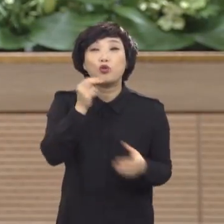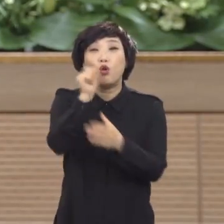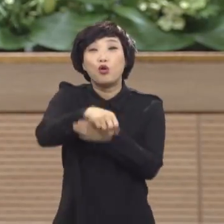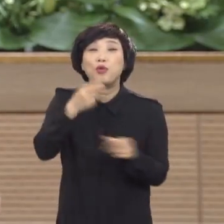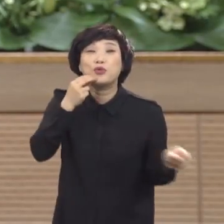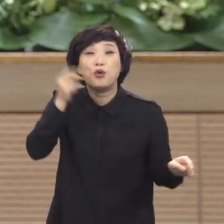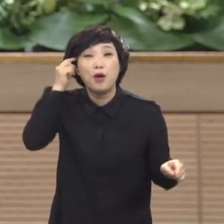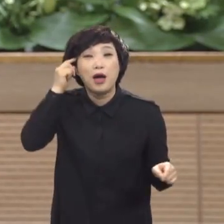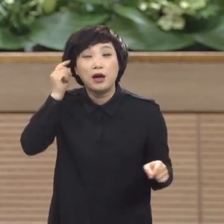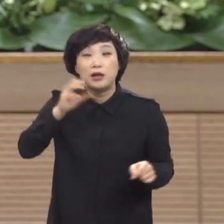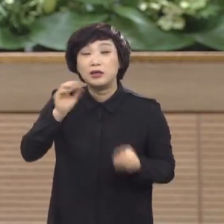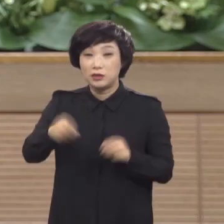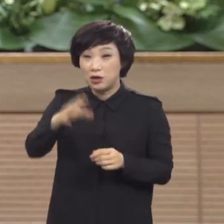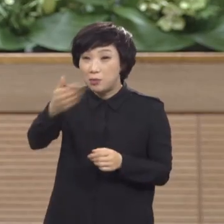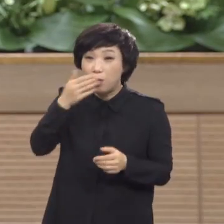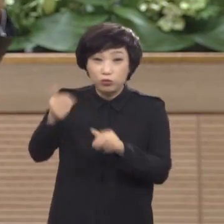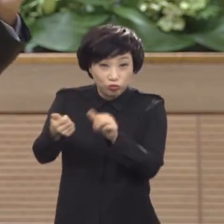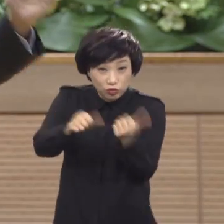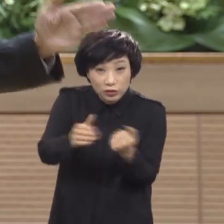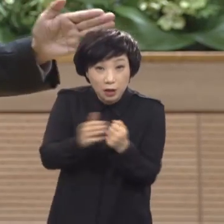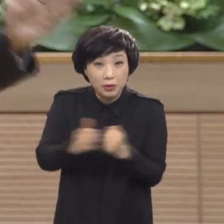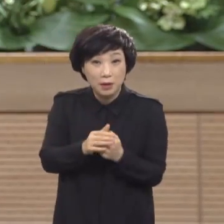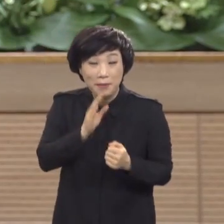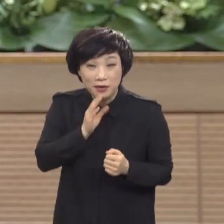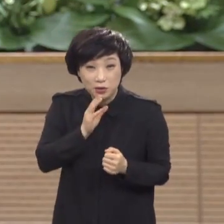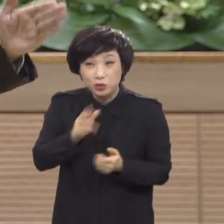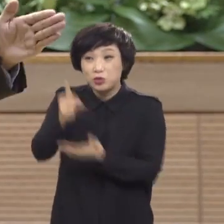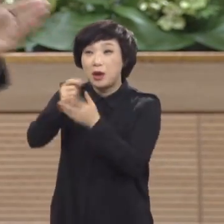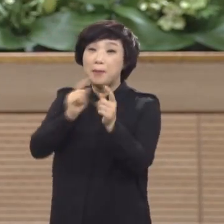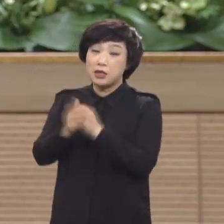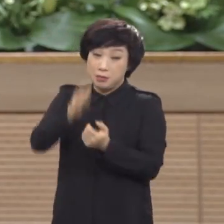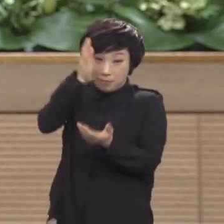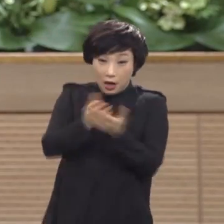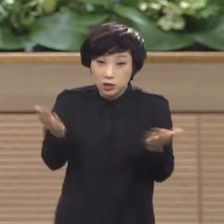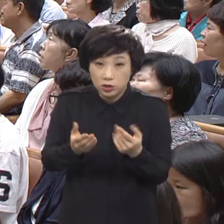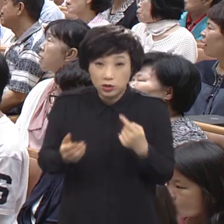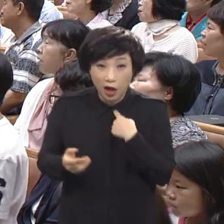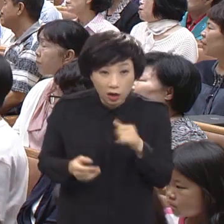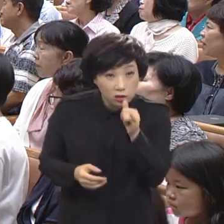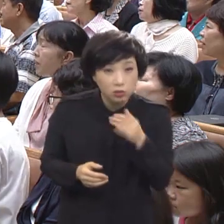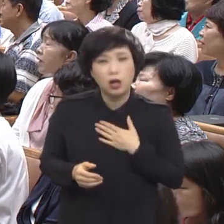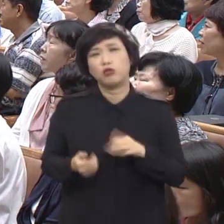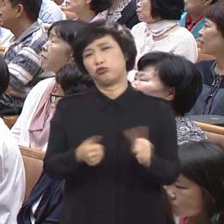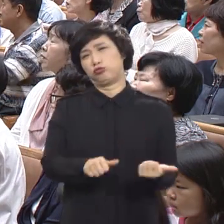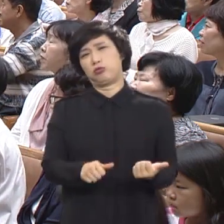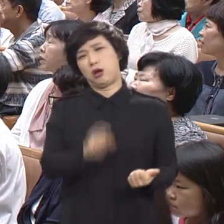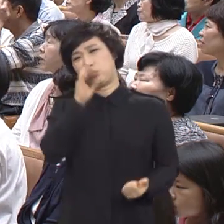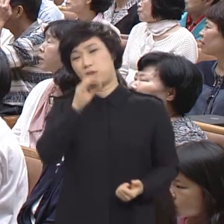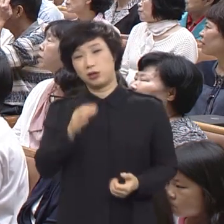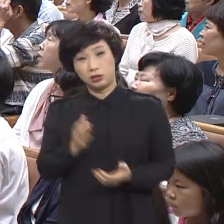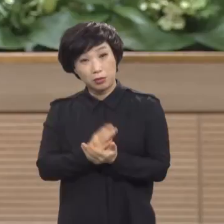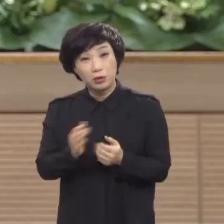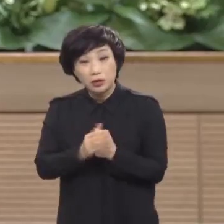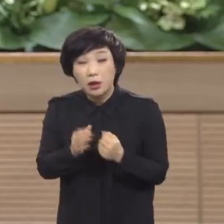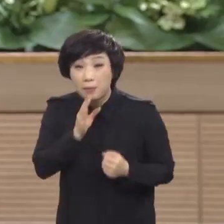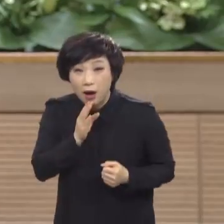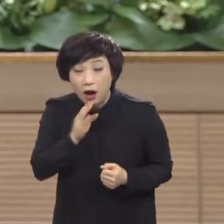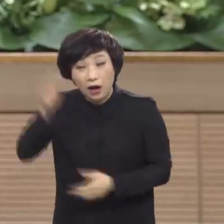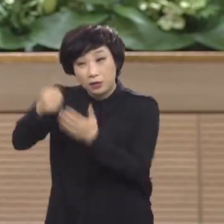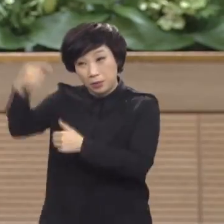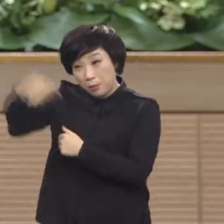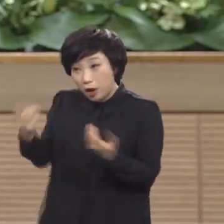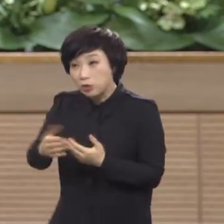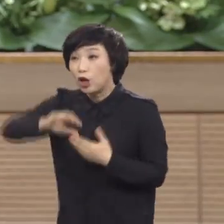거야. 그래서 주님이 하지 말라는 것은 하면 죽으니까 하지 말라. 하나님께서 하라는 것은